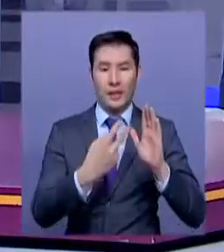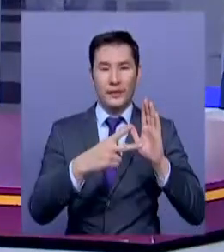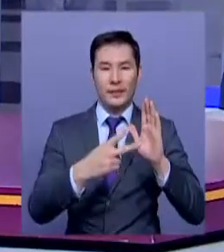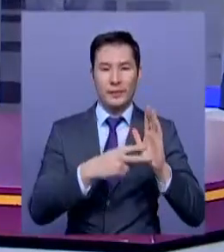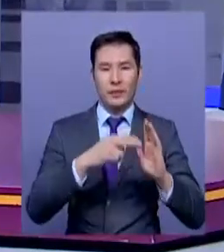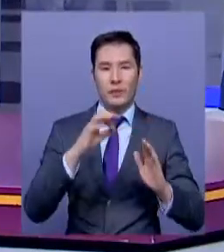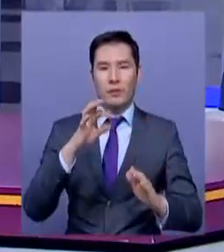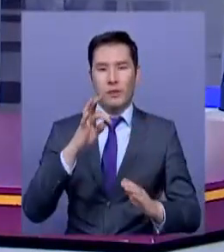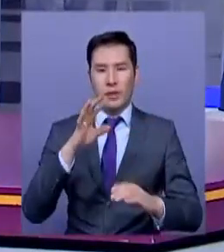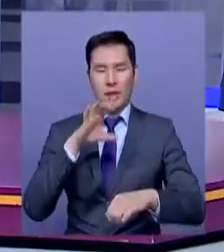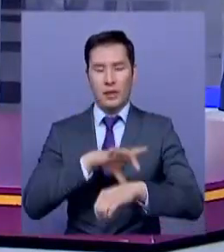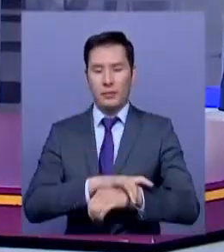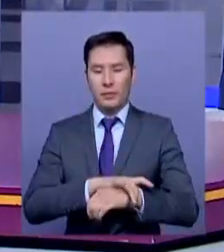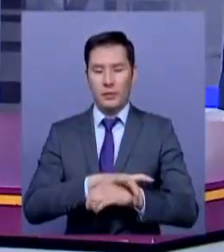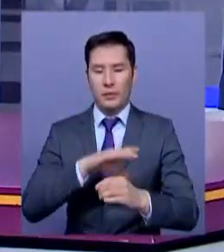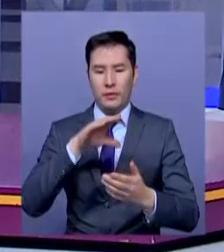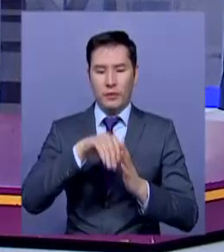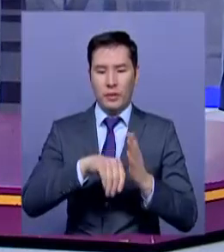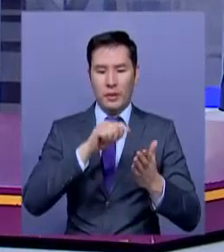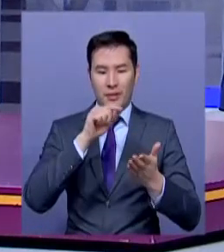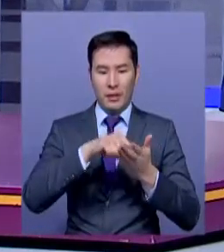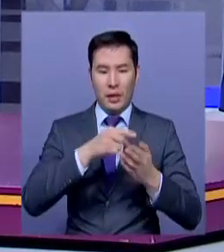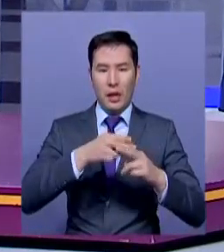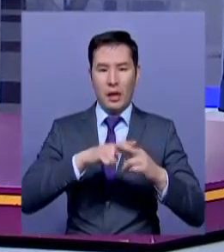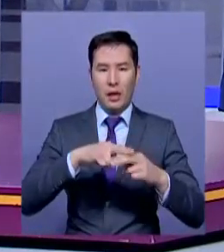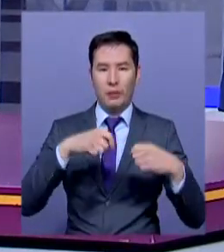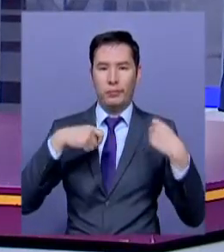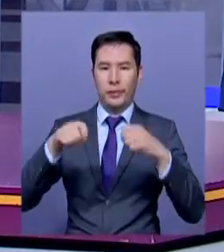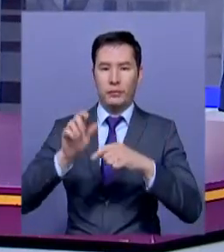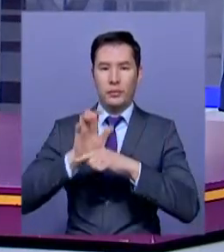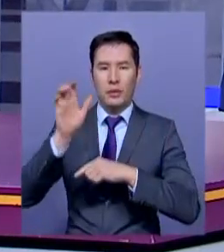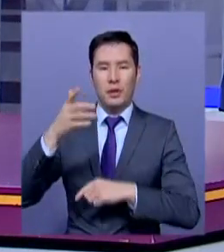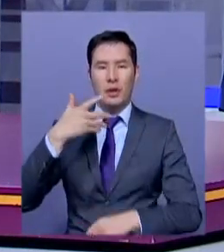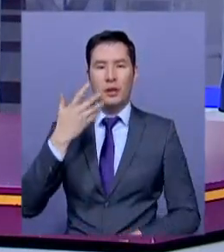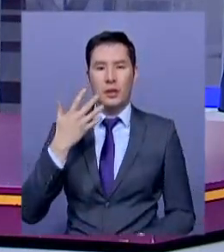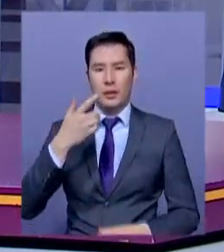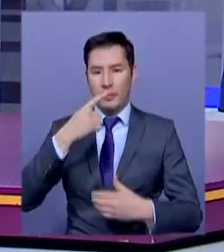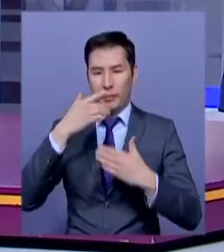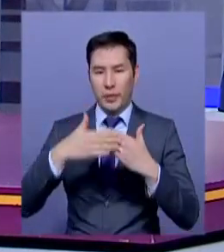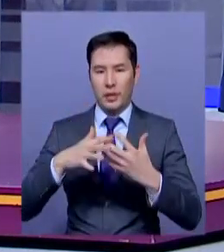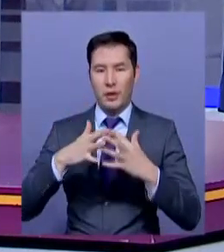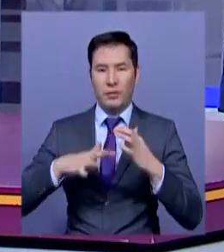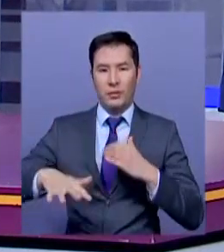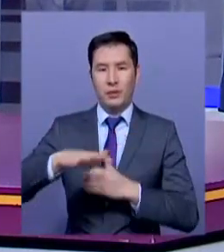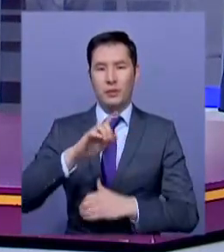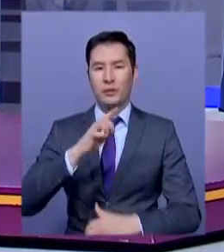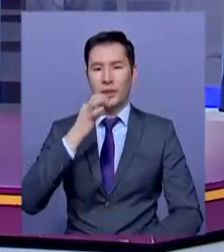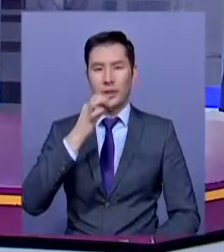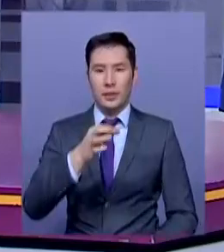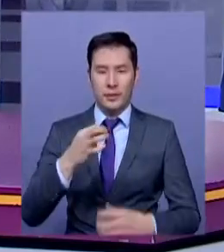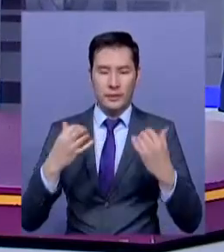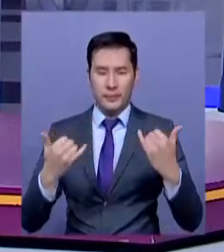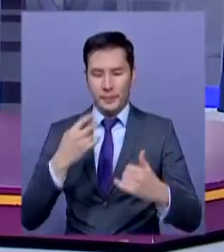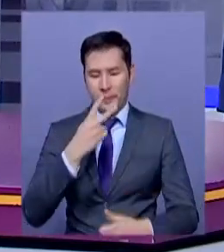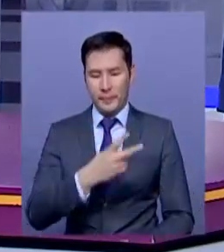ошағына айналған жерден тауық өнімдері соңғы рет қашан сыртқа шығарылды? Жақын орналасқан ауыл тұрғындары не дейді? Ұлағат арғын